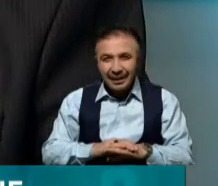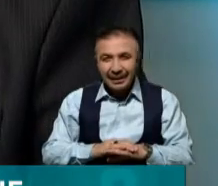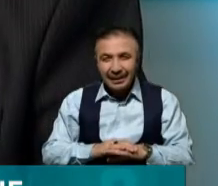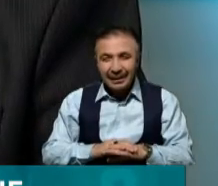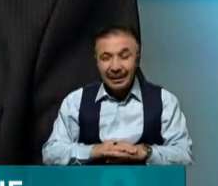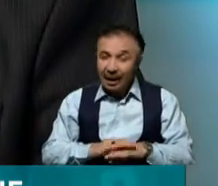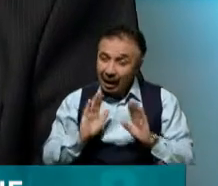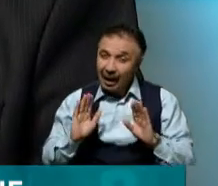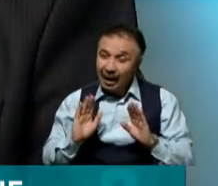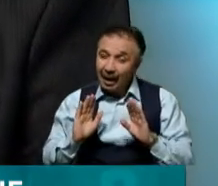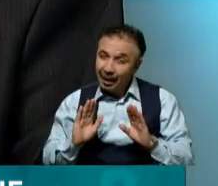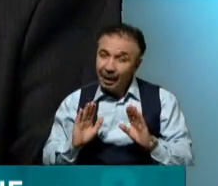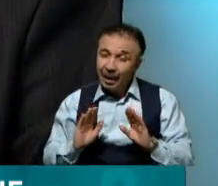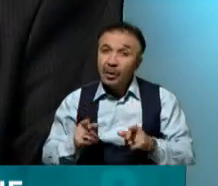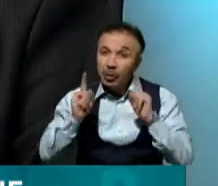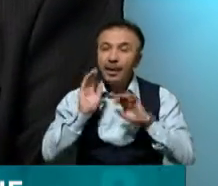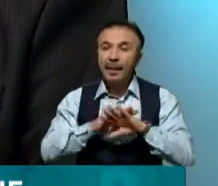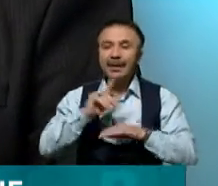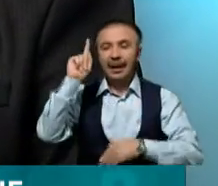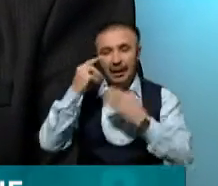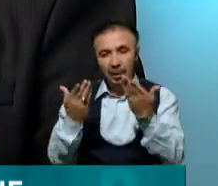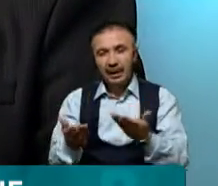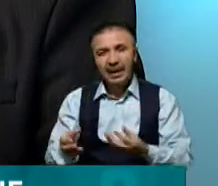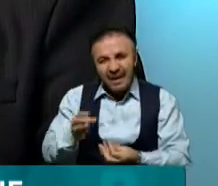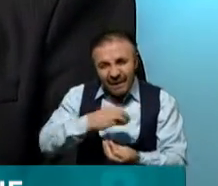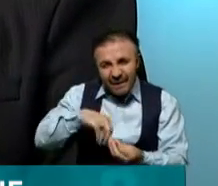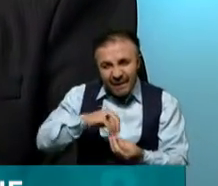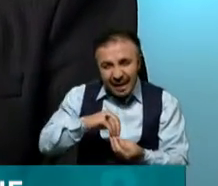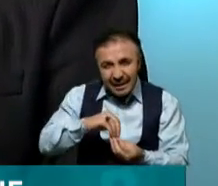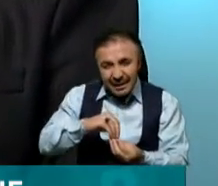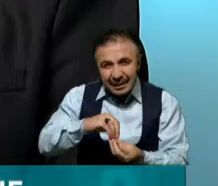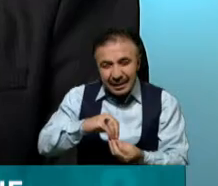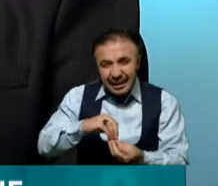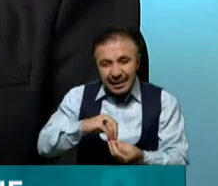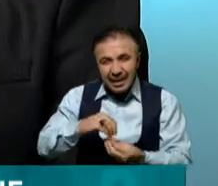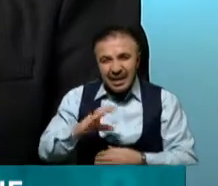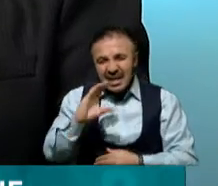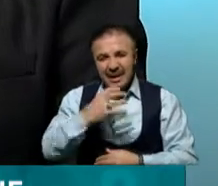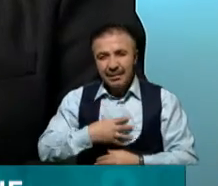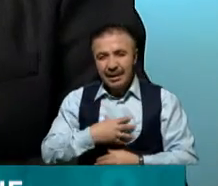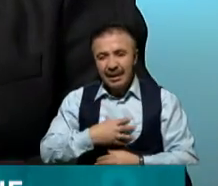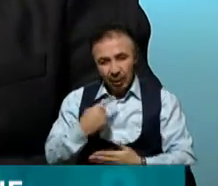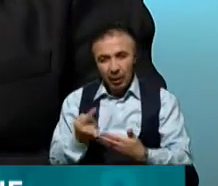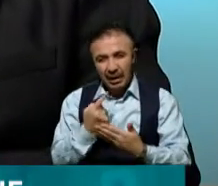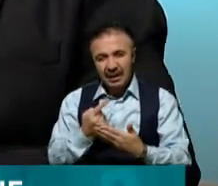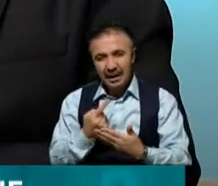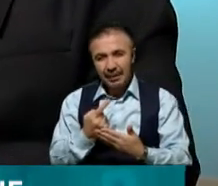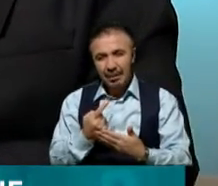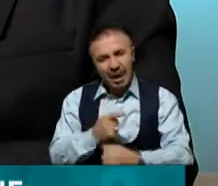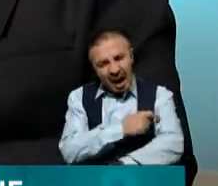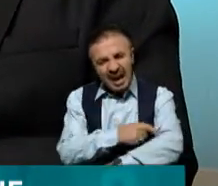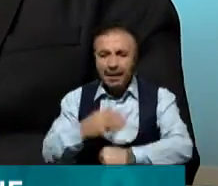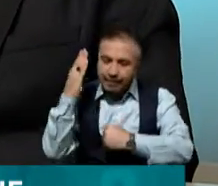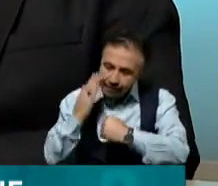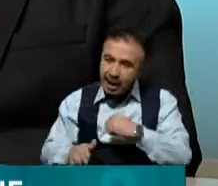tevbe ederlerse Allah kabul eder. Şimdi faiz, yani dinimizin, Kur'an-ı Kerim'in sarahaten yasakladığı